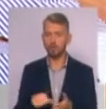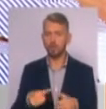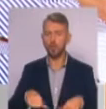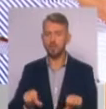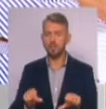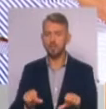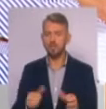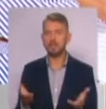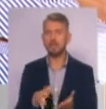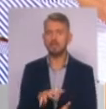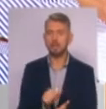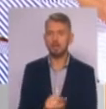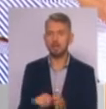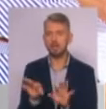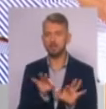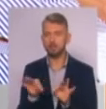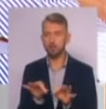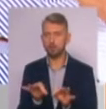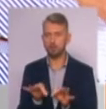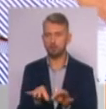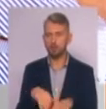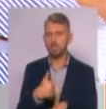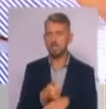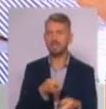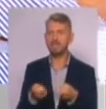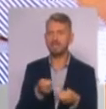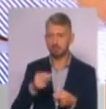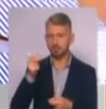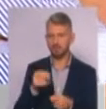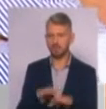яка займається відбіром керівників дошкільних навчальних закладів, правильно?